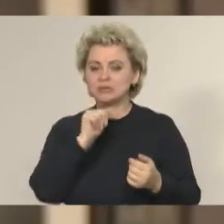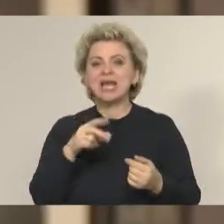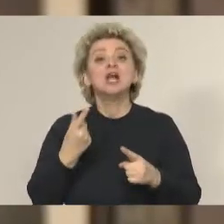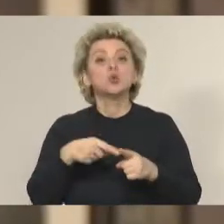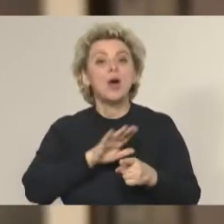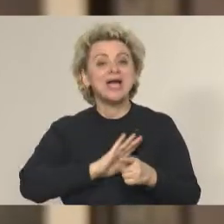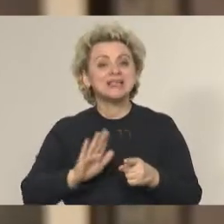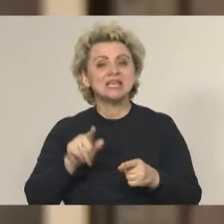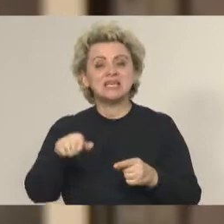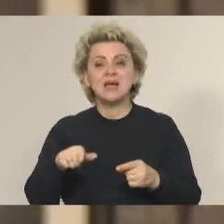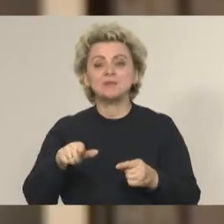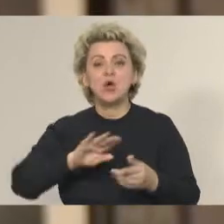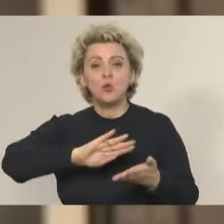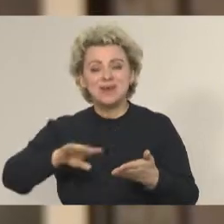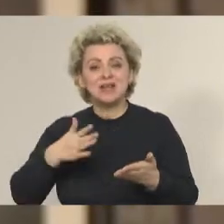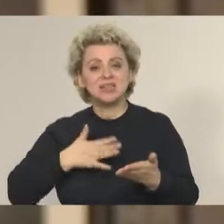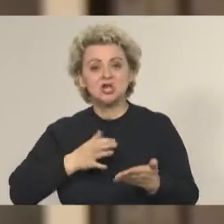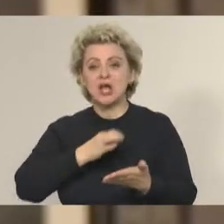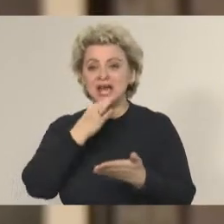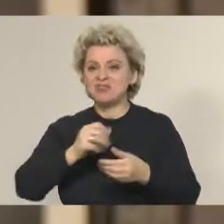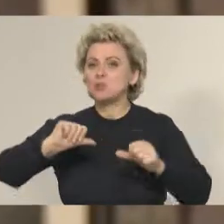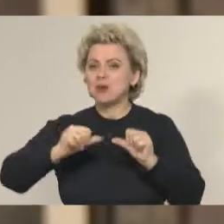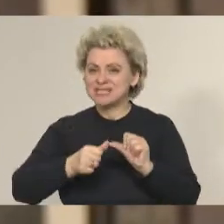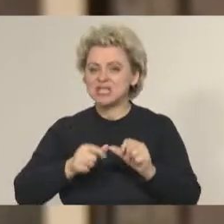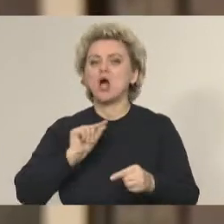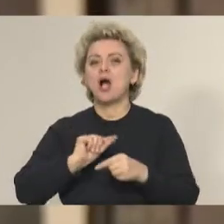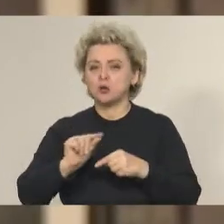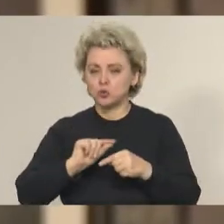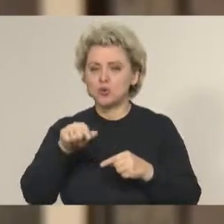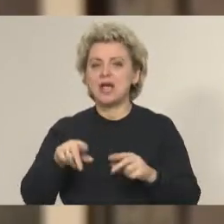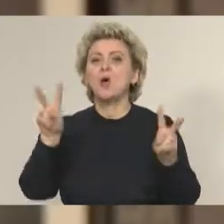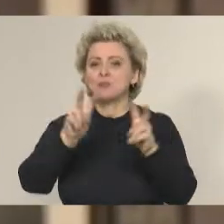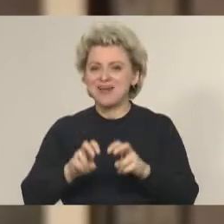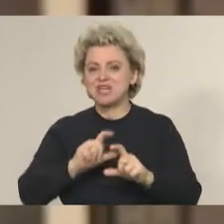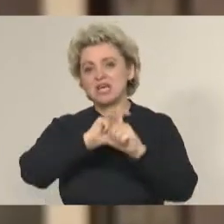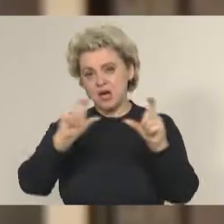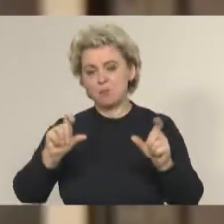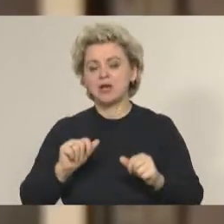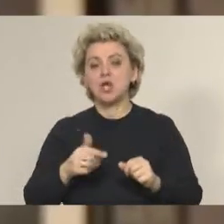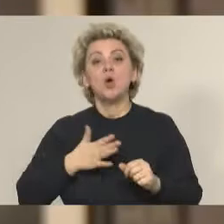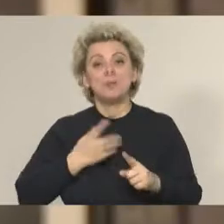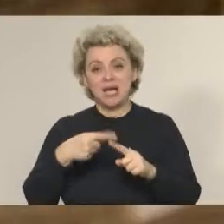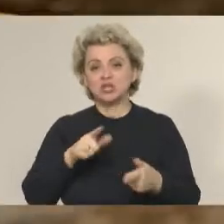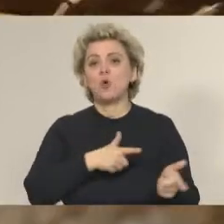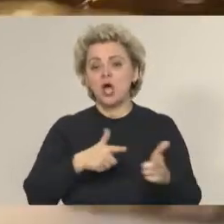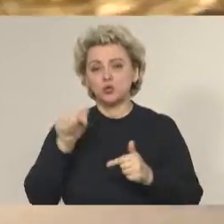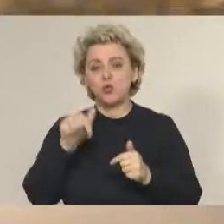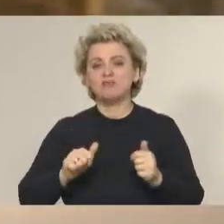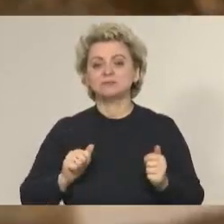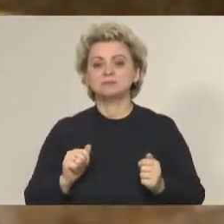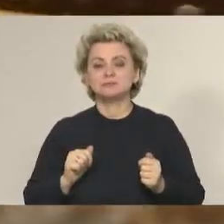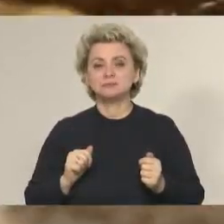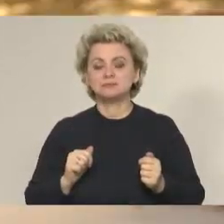Но это не избавляет нас от постоянного контроля, проверки компании. Мы к этому готовы.